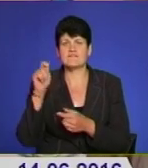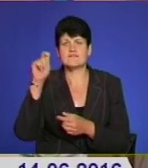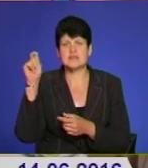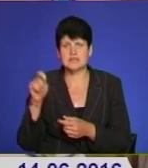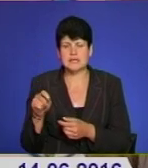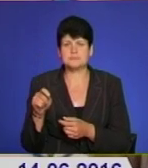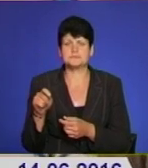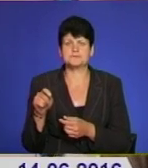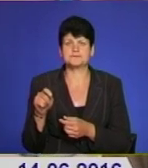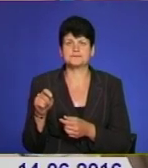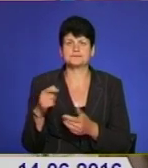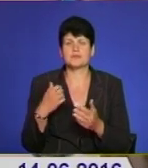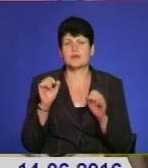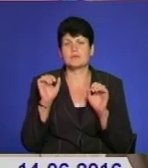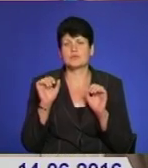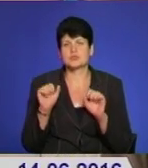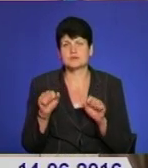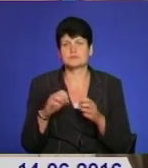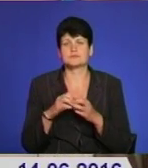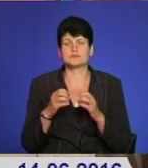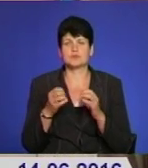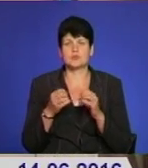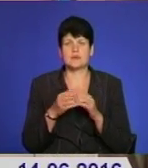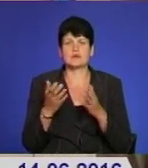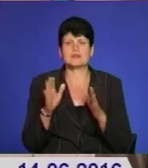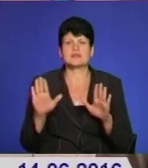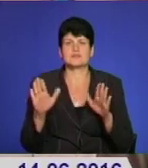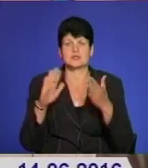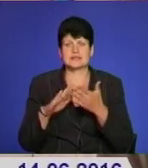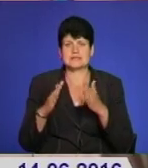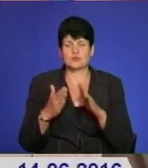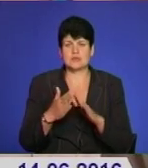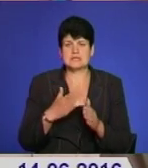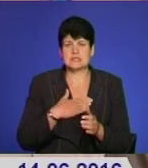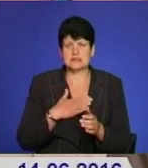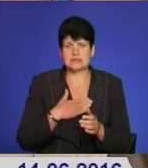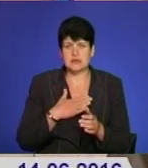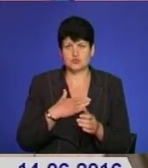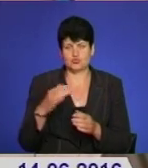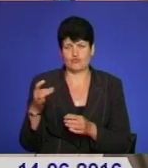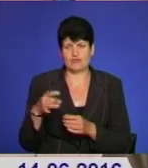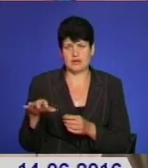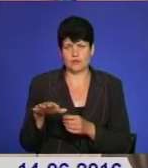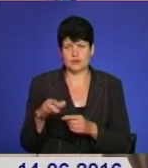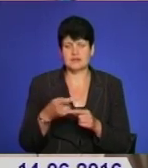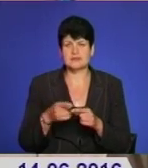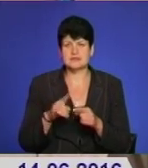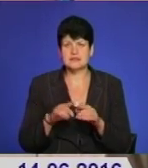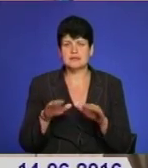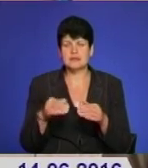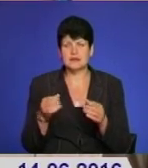і десь, можливо, загроза і якихось надзвичайних ситуацій в нашому регіоні, то це семер дає